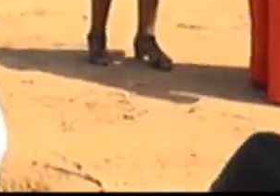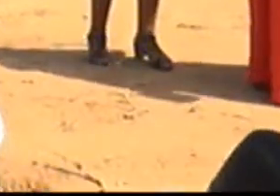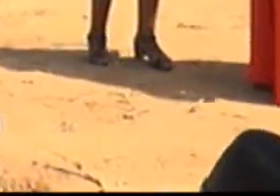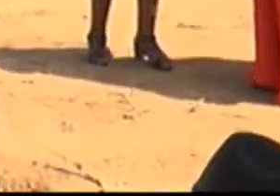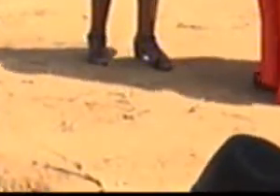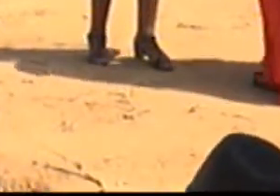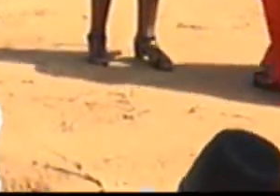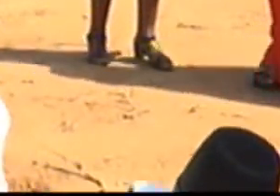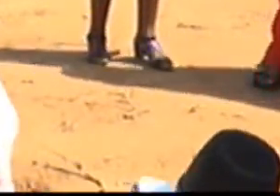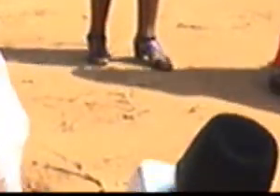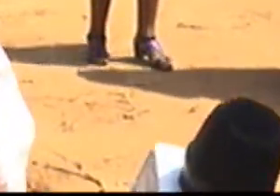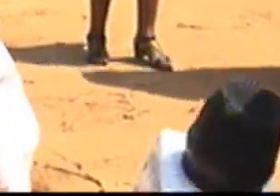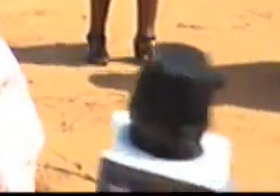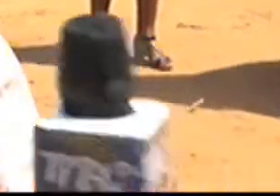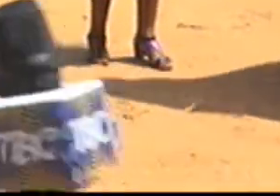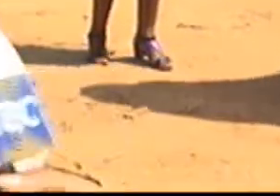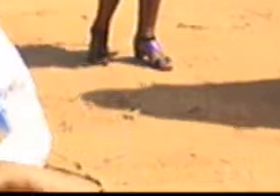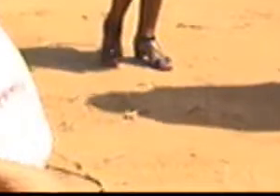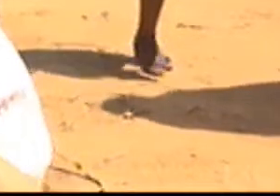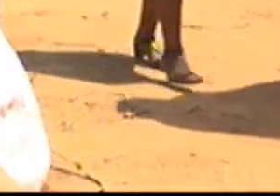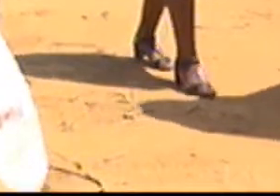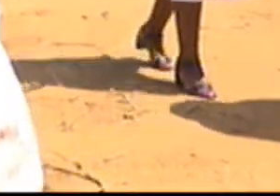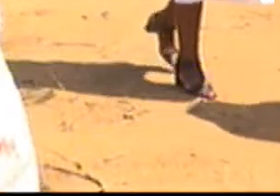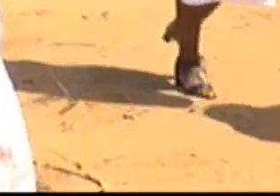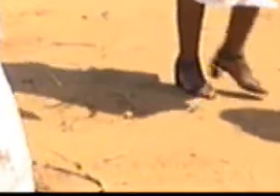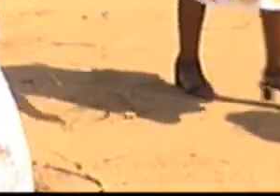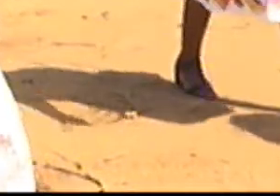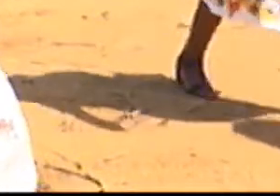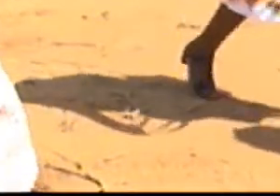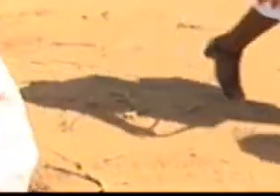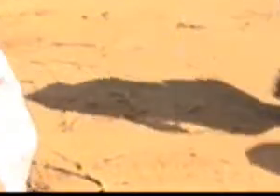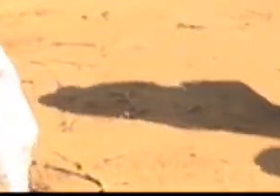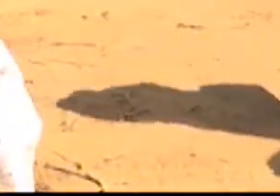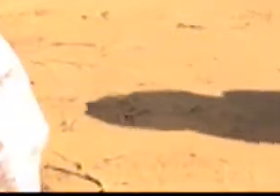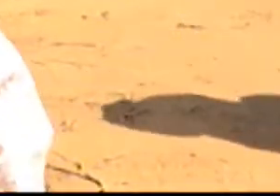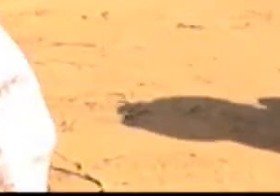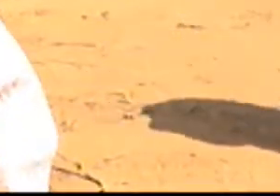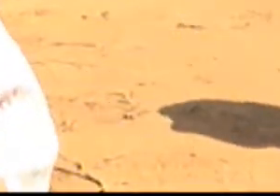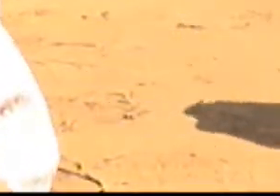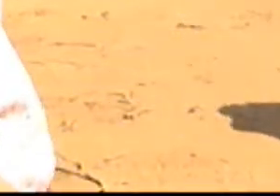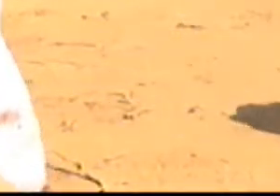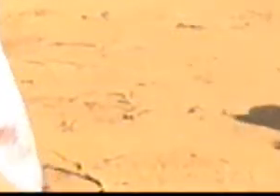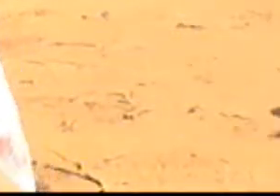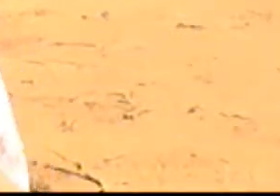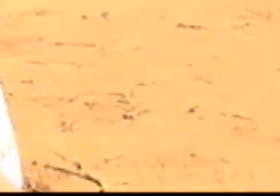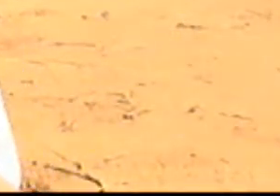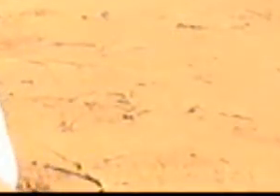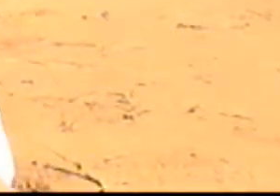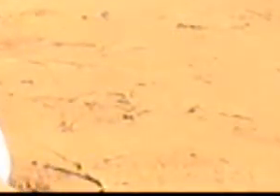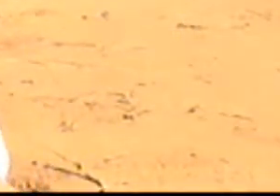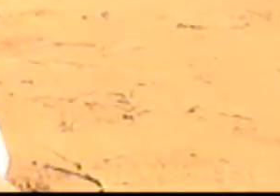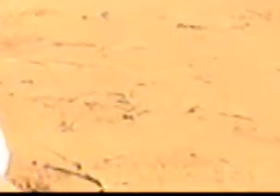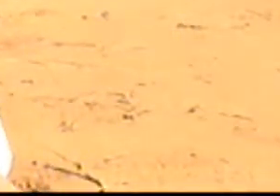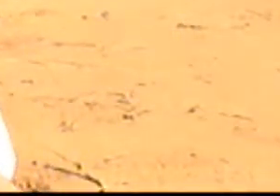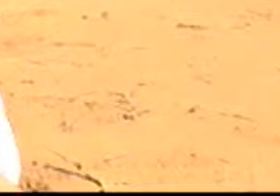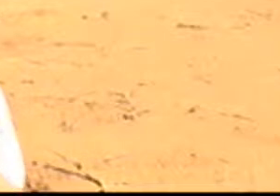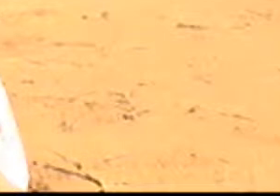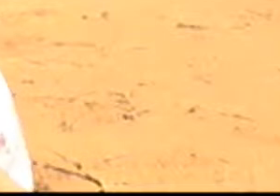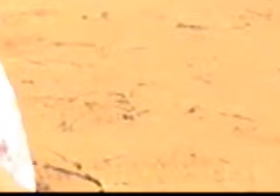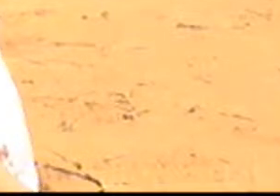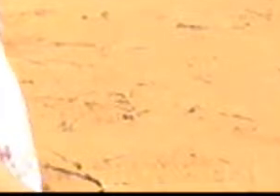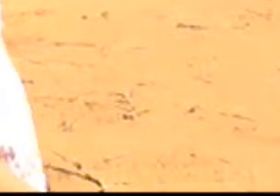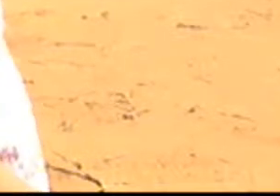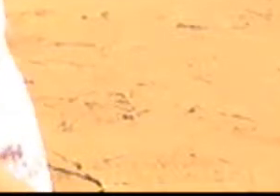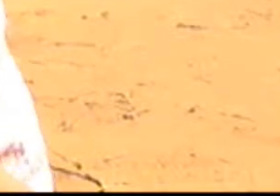shule hii inatarajiwa kuwa na wanafunzi wangapi? Sasa mimi kwa sababu ndio nakabidhiwa, kwa hiyo katika taarifa ya makabidhiano nafikiri speaker